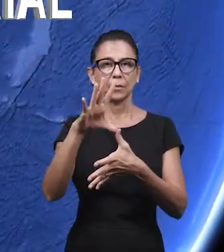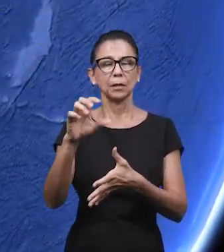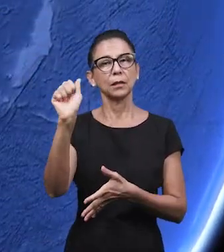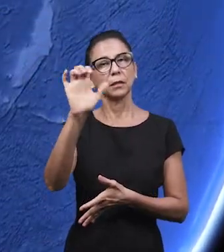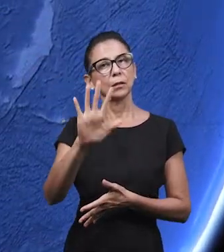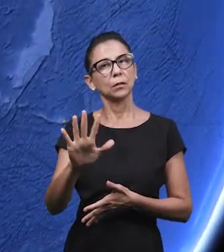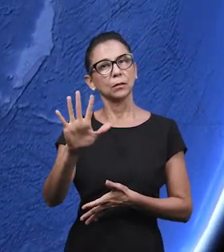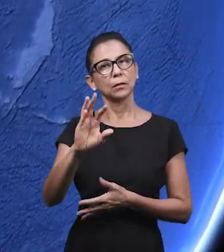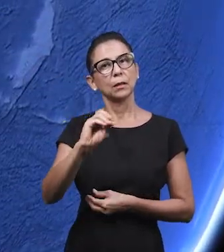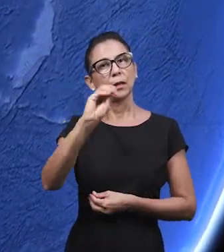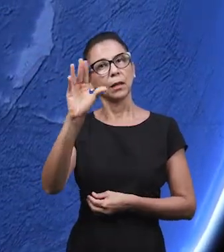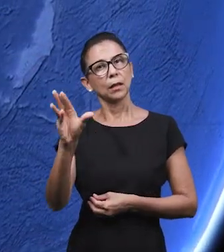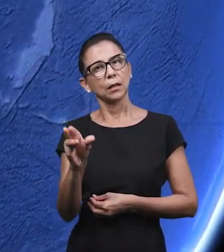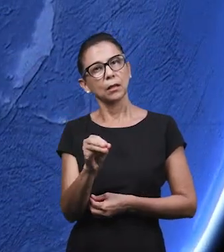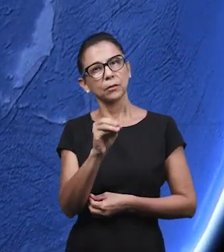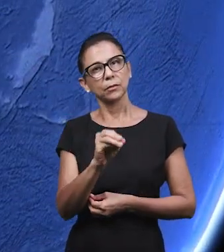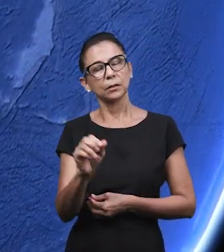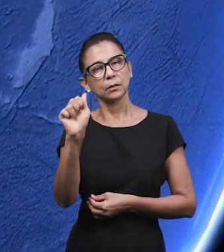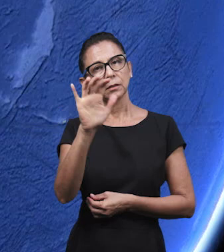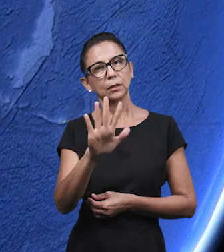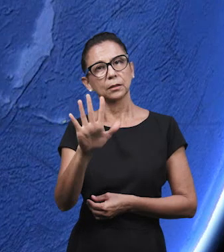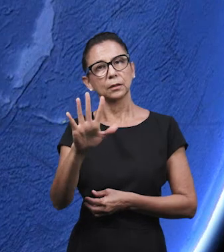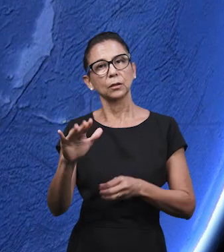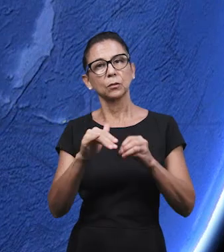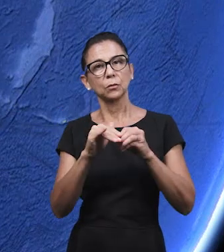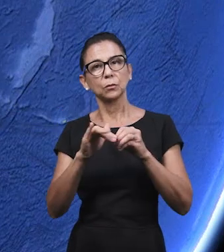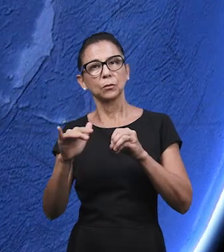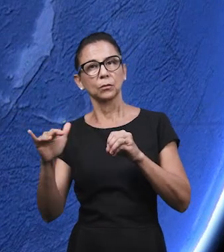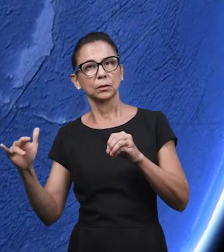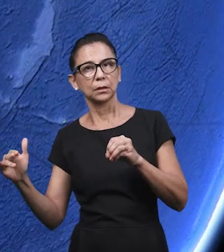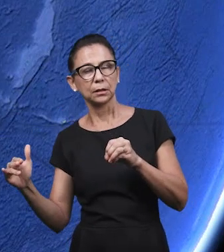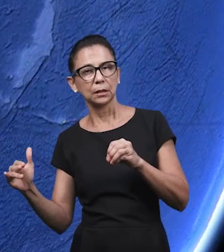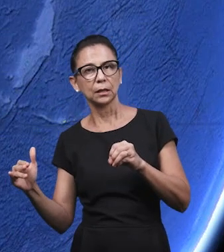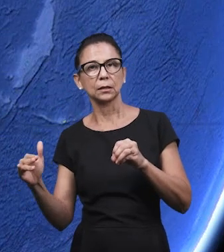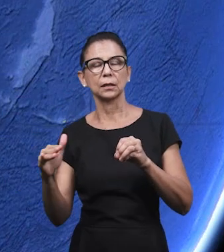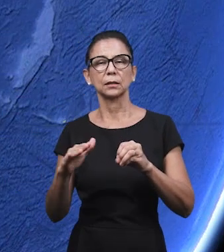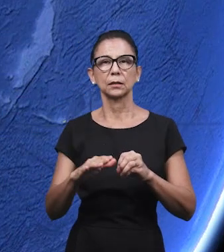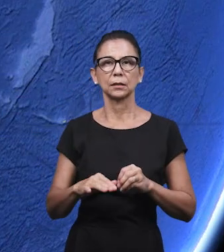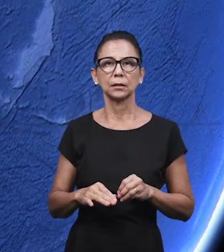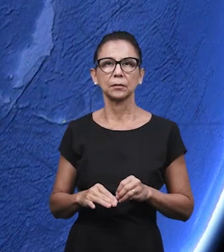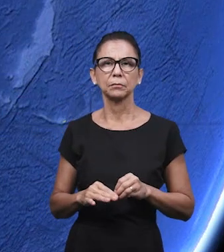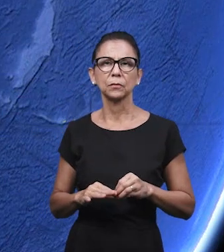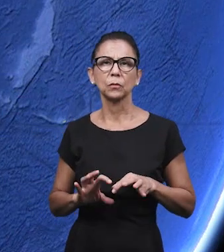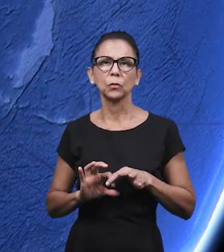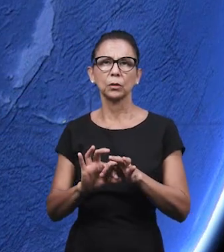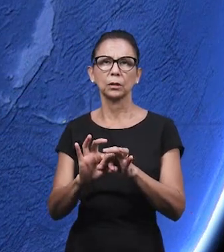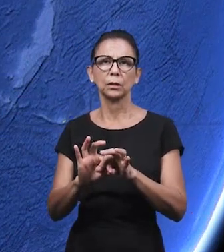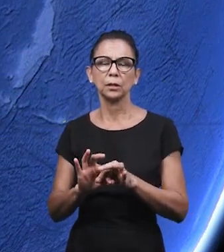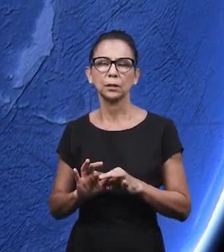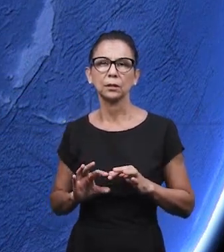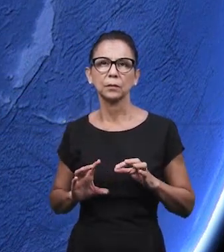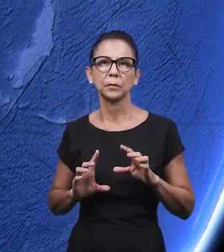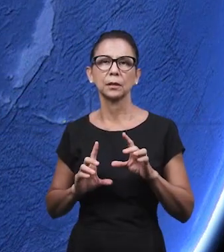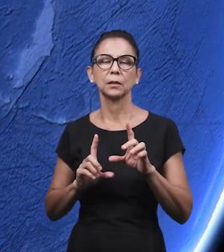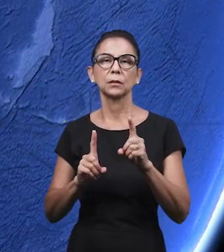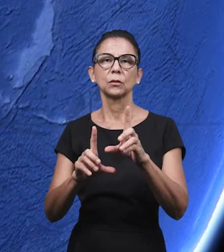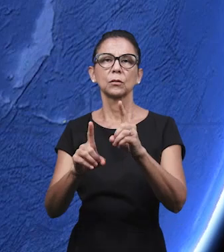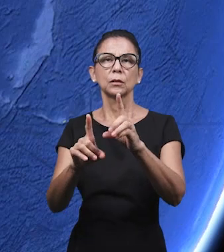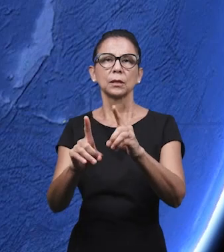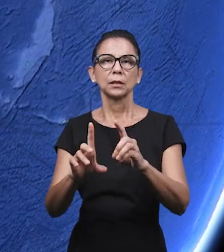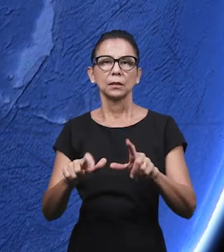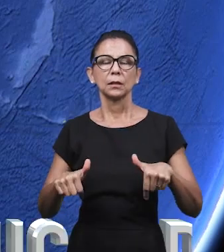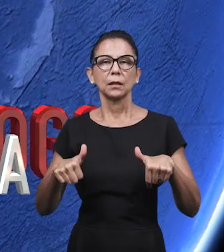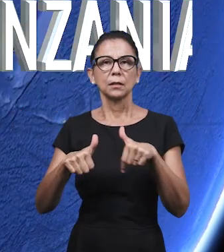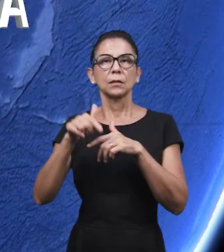Amériques, Europe, Afrique, Asie et Océanie, connectées par la même doctrine, par la direction